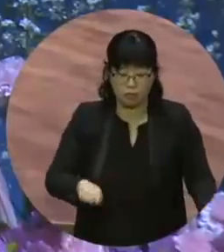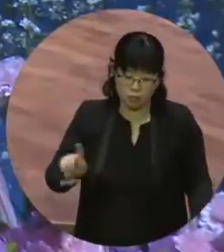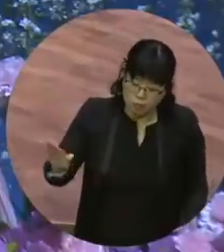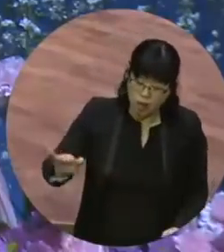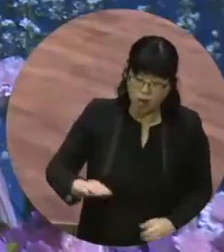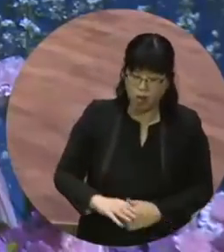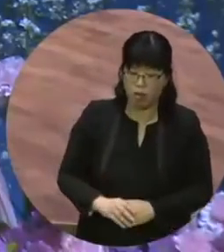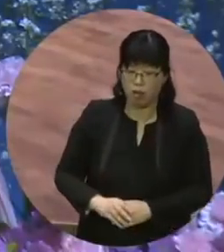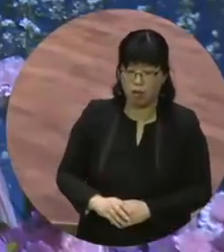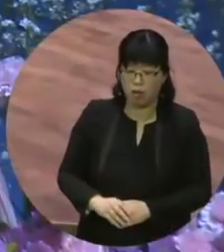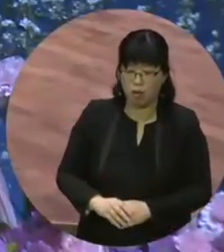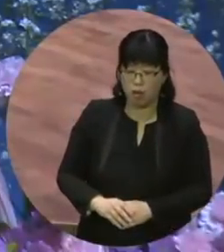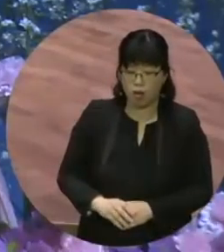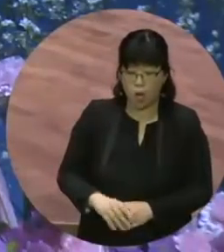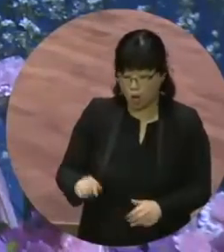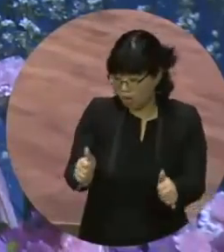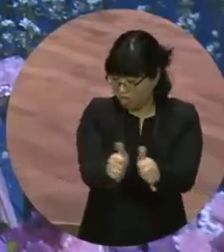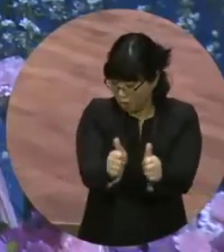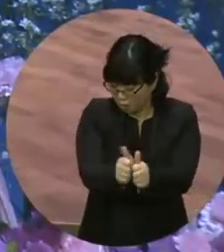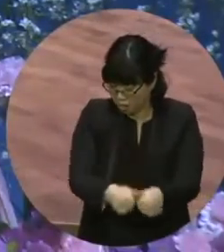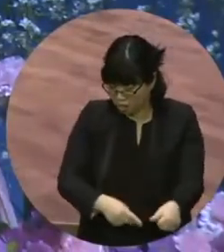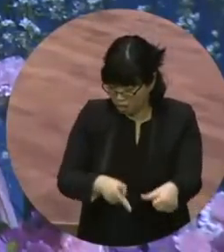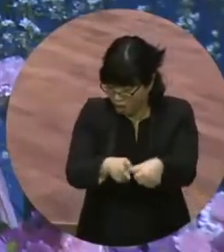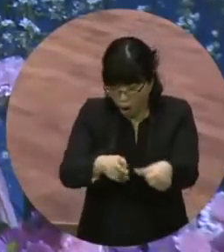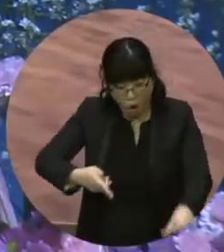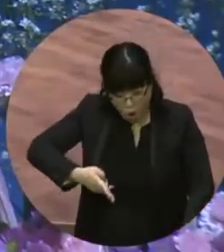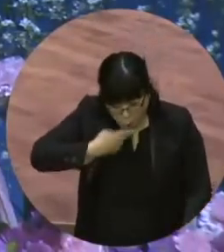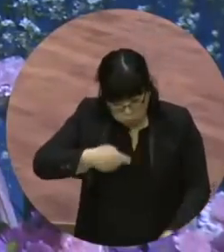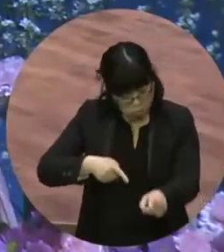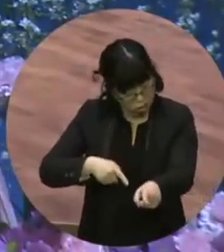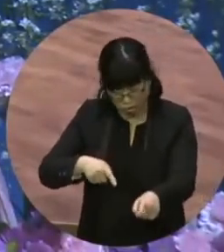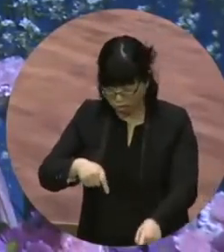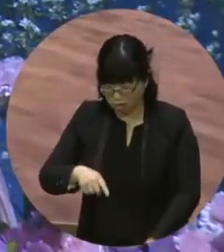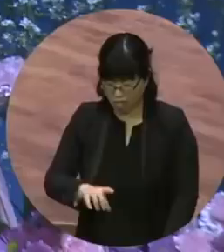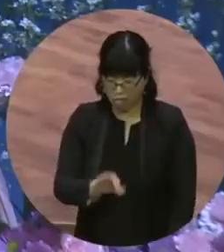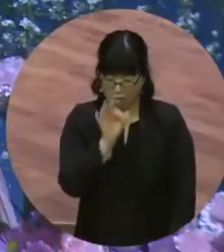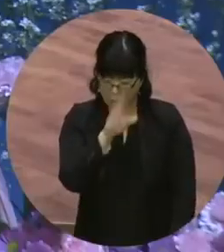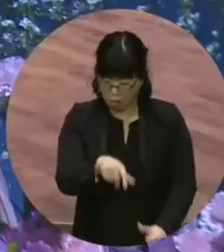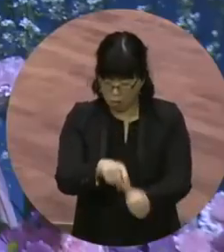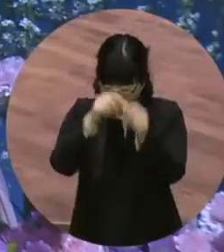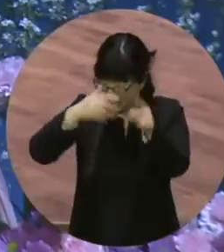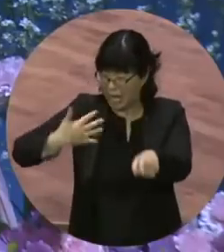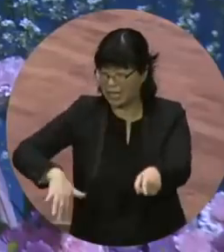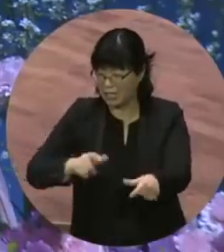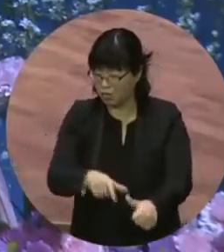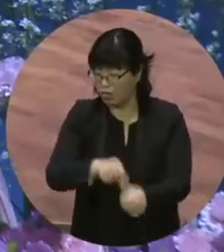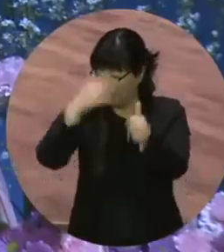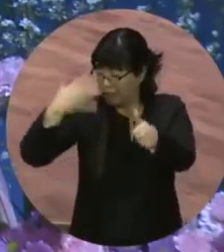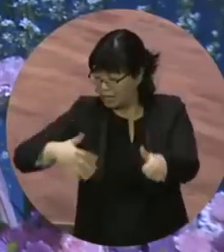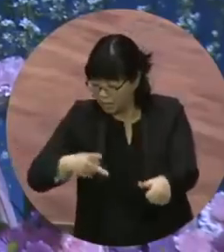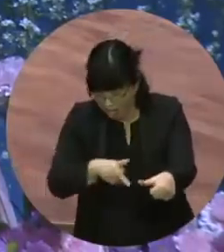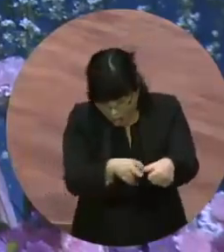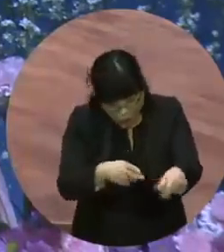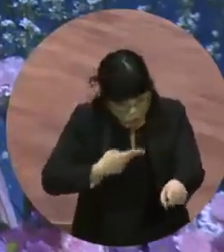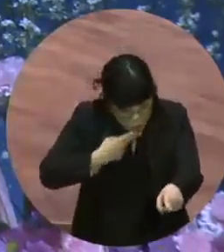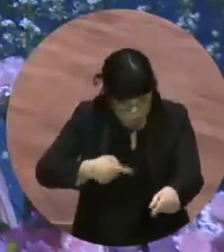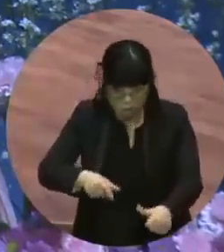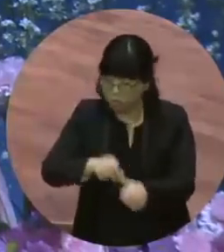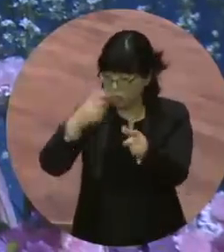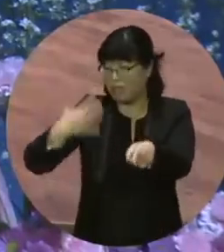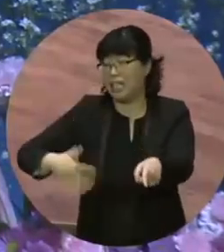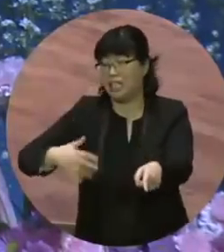사람이다. 이렇게 정죄했습니다. 그래서 초대교회 당시에 가장 중요한 논쟁거리가